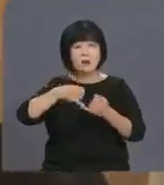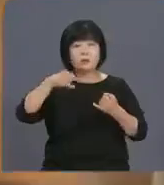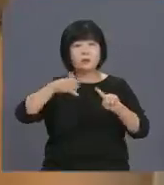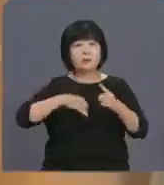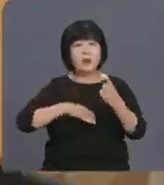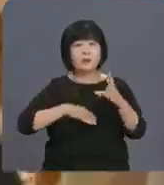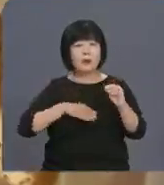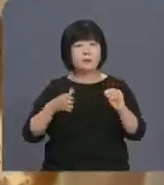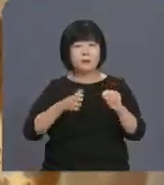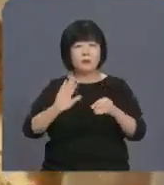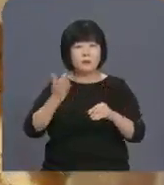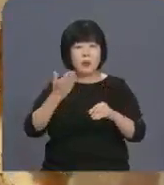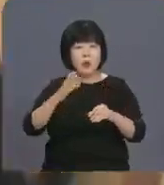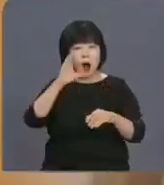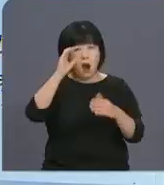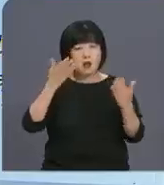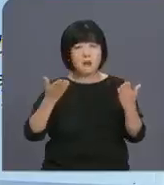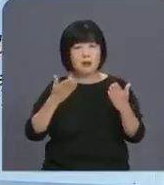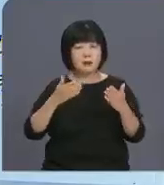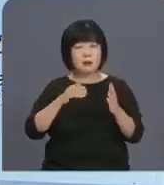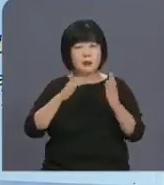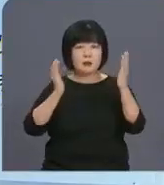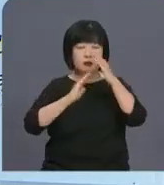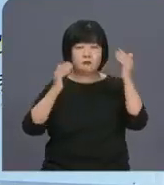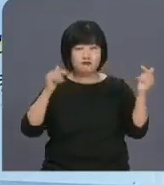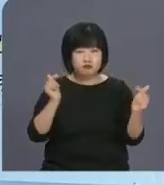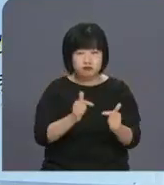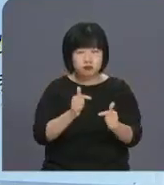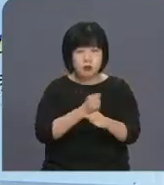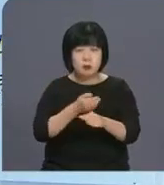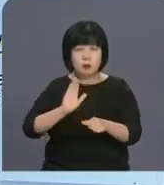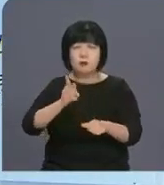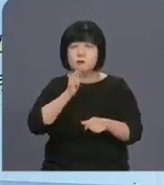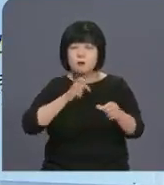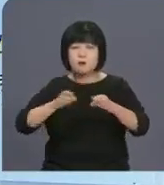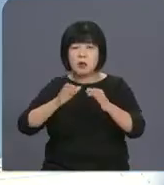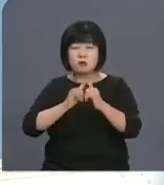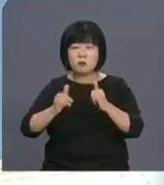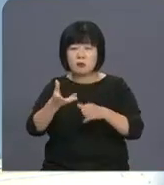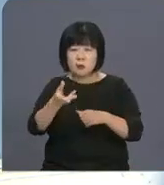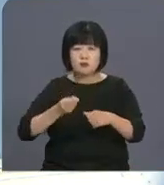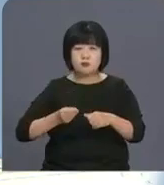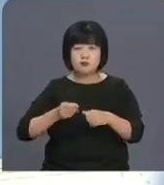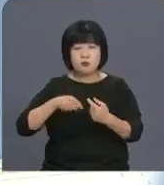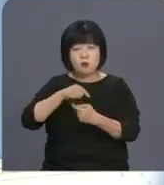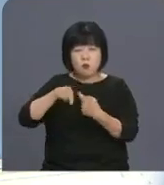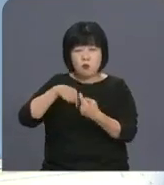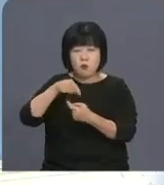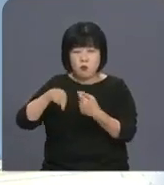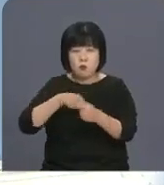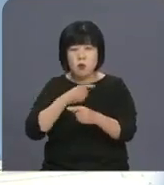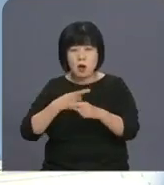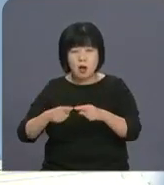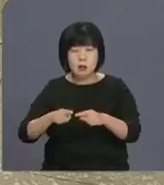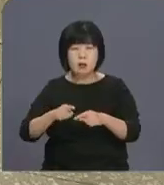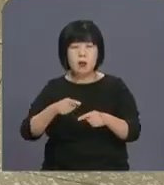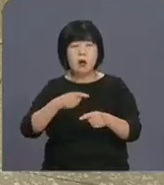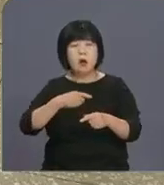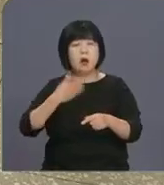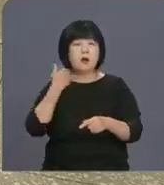달했습니다. 아르바이트생을 줄이고 소상공인 대출로 겨우 버티다 건물주의 임대료를 깎아달라고